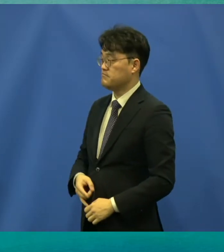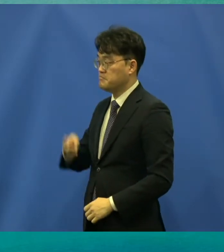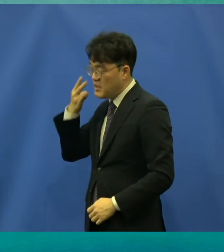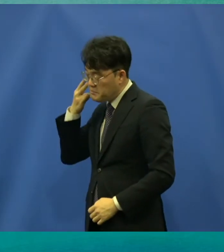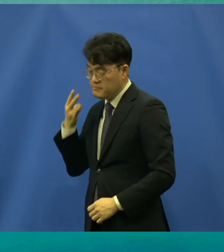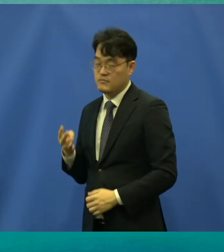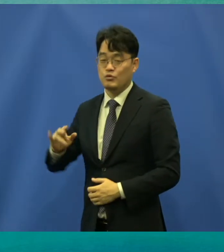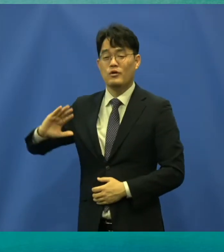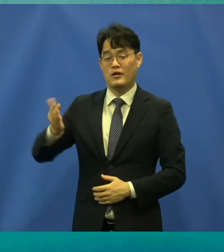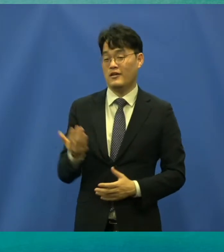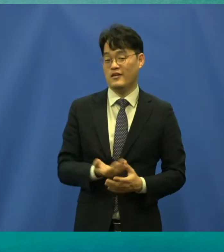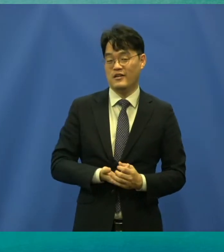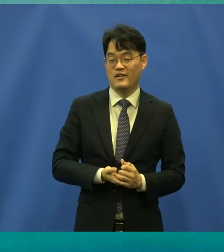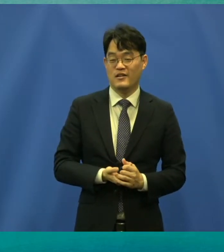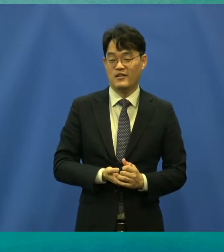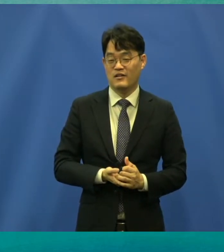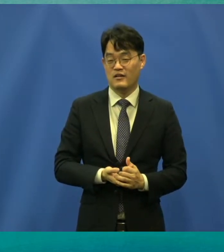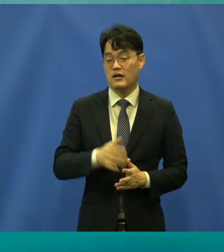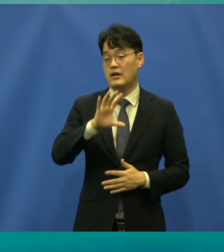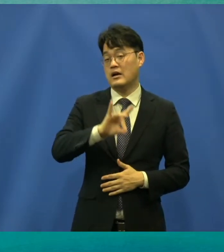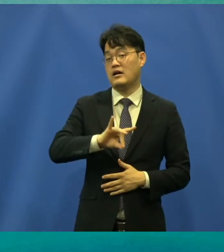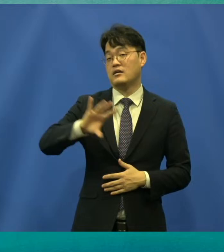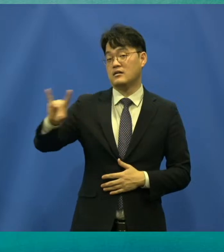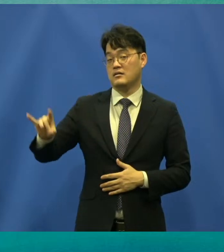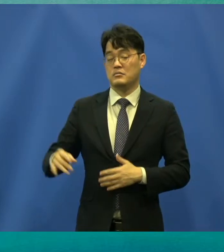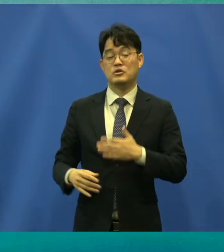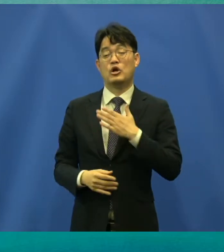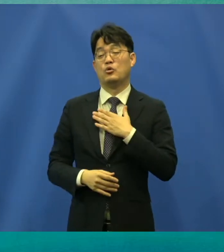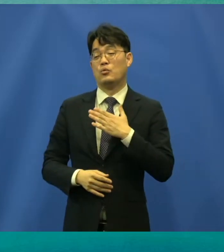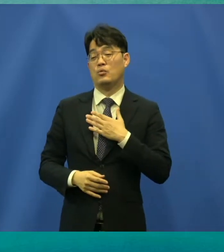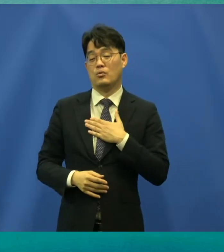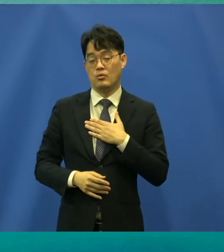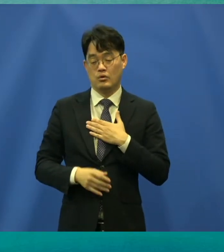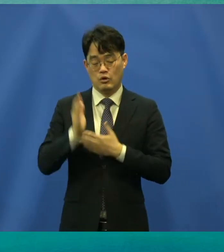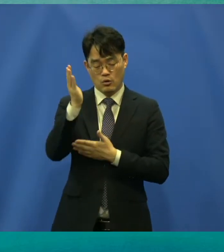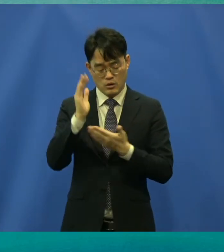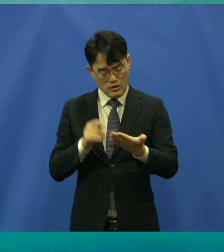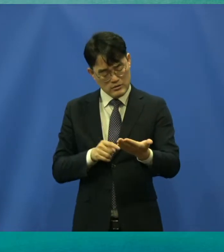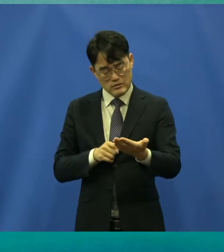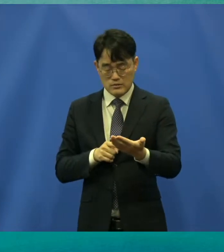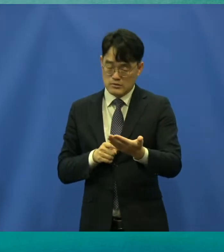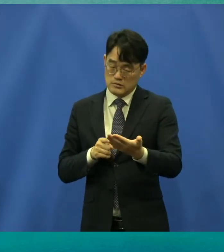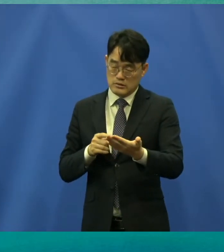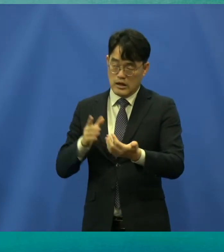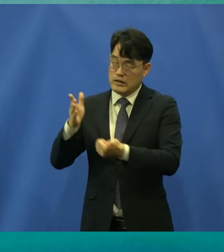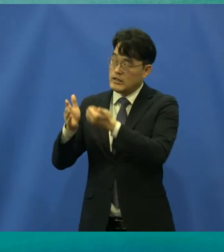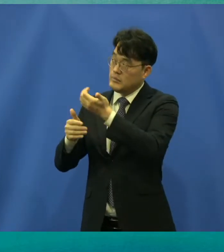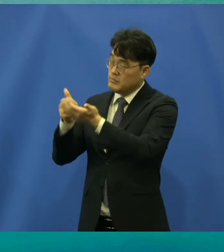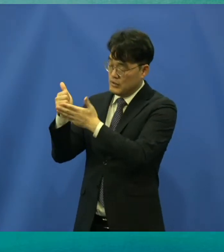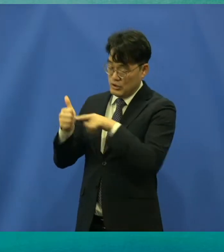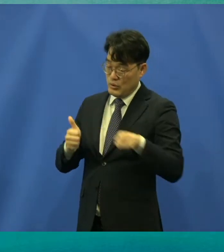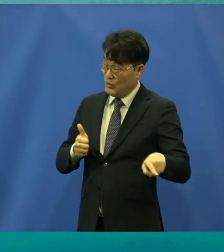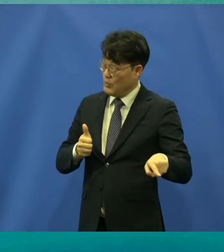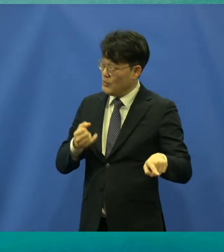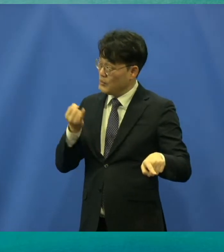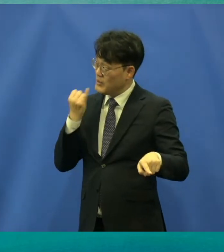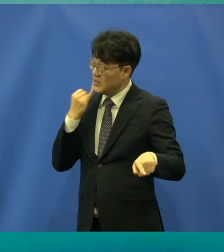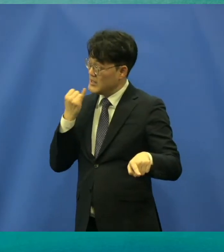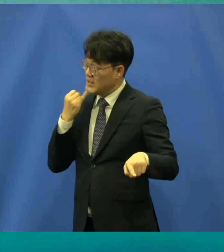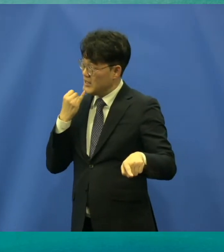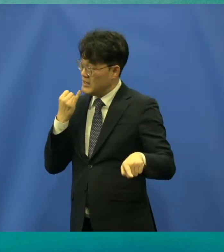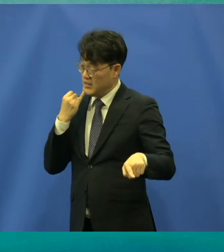이런 난관에 부딪힐 때가 있습니다. 하나님, 이 말씀을 전해야 되겠습니까? 좀 센데요? 세도 해라.